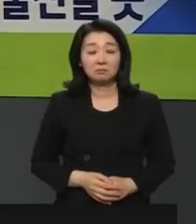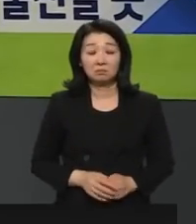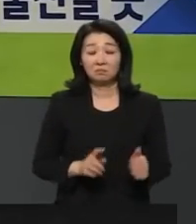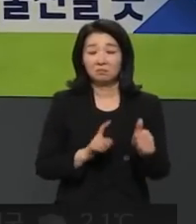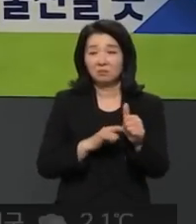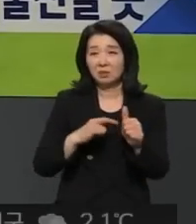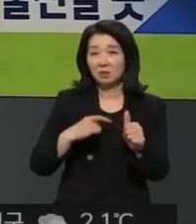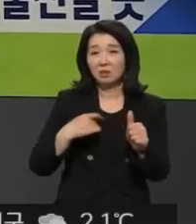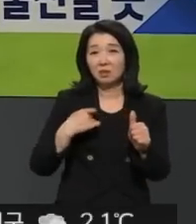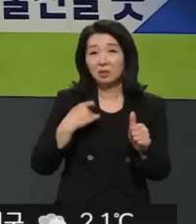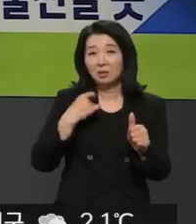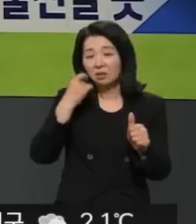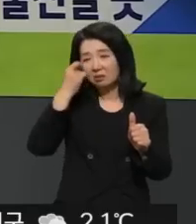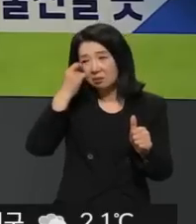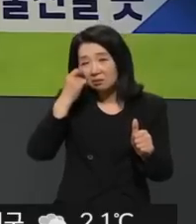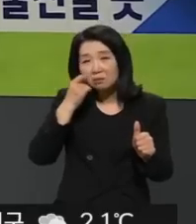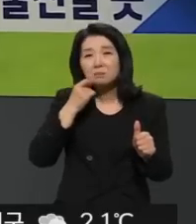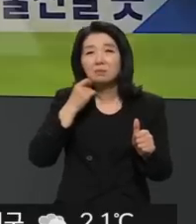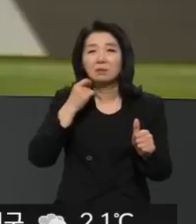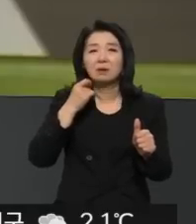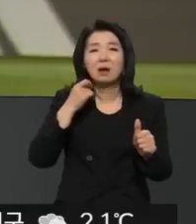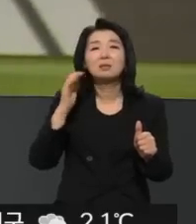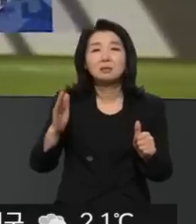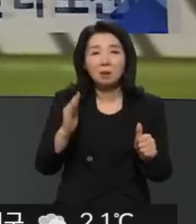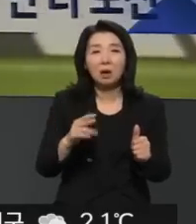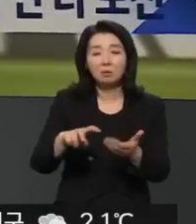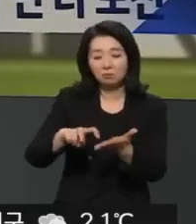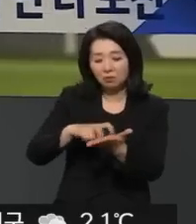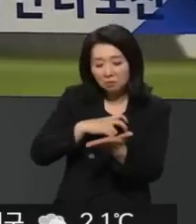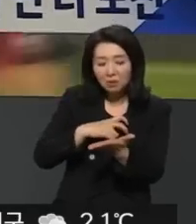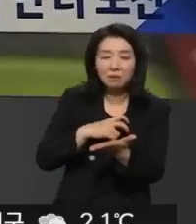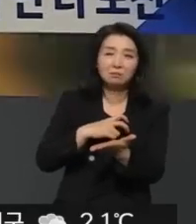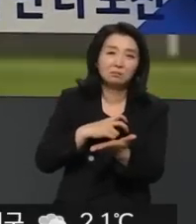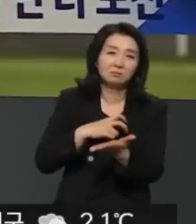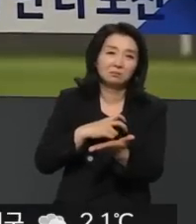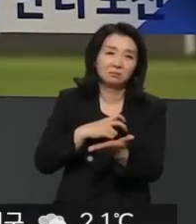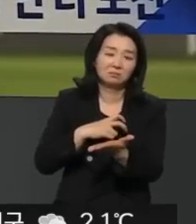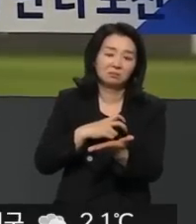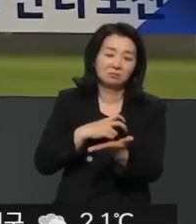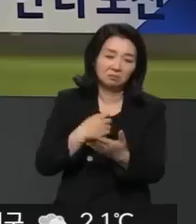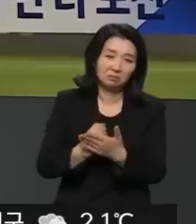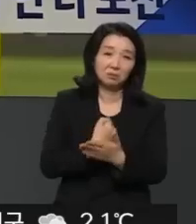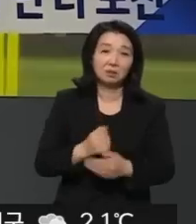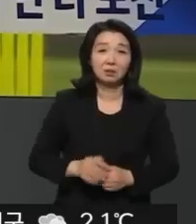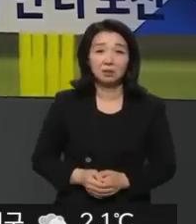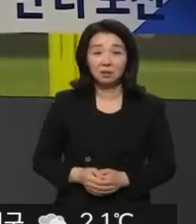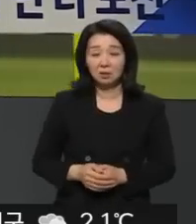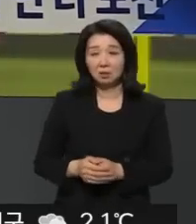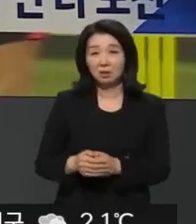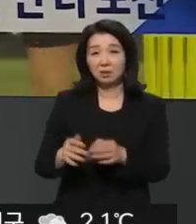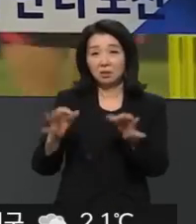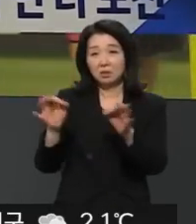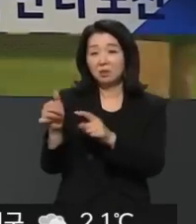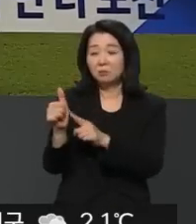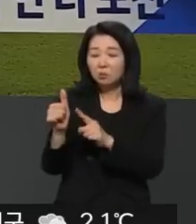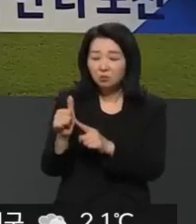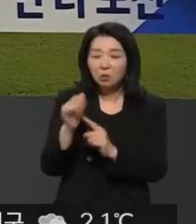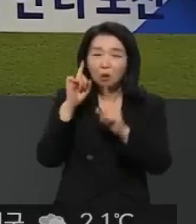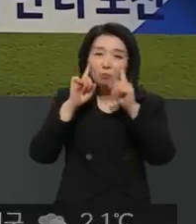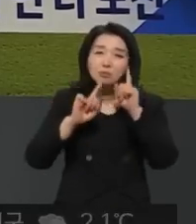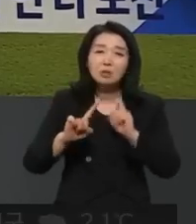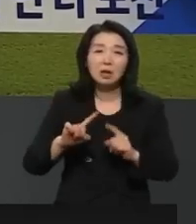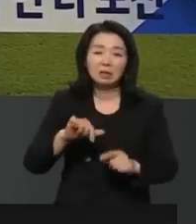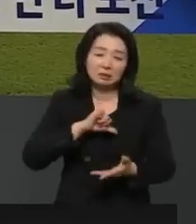너무 슬프지 않냐라면서 문자를 받은 심경을 표했는데요. 김 선수 부상도 자책도 훌훌 털어내고요.